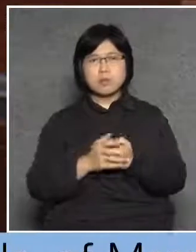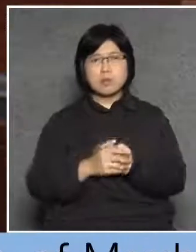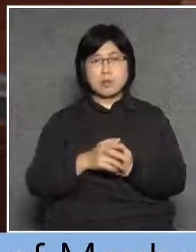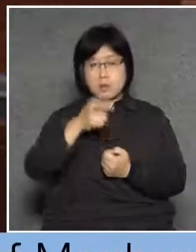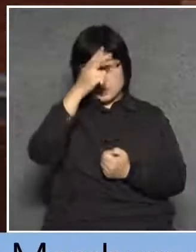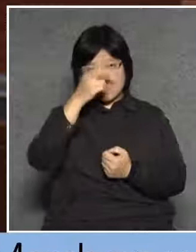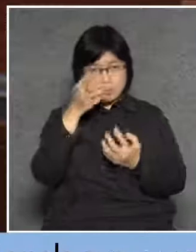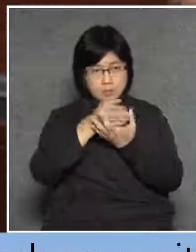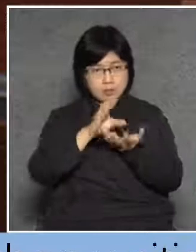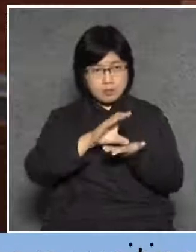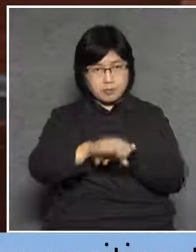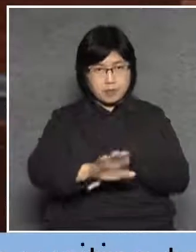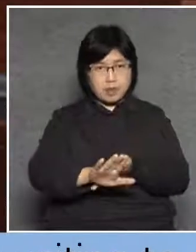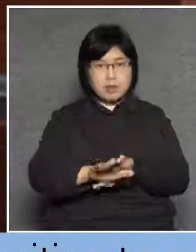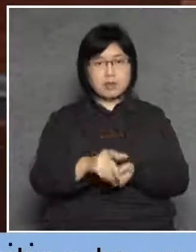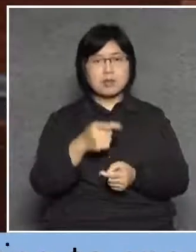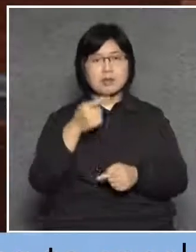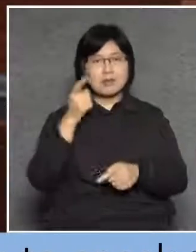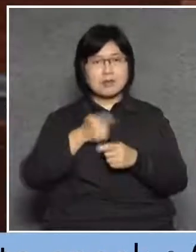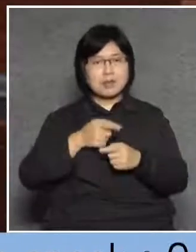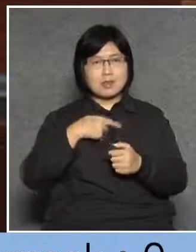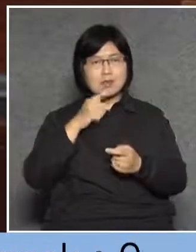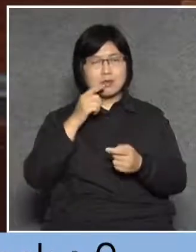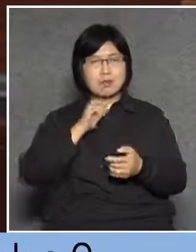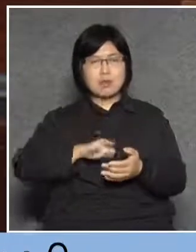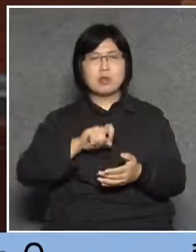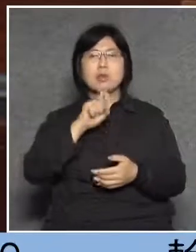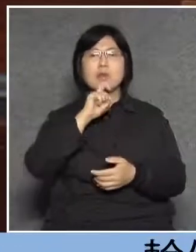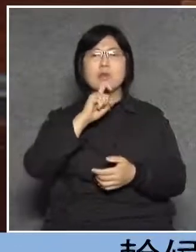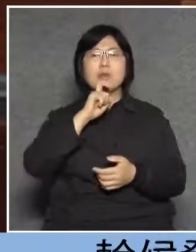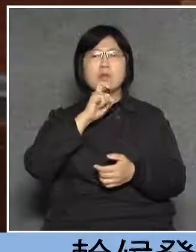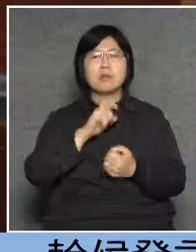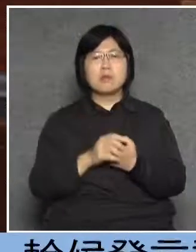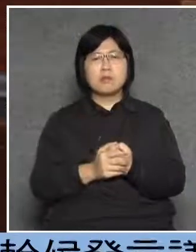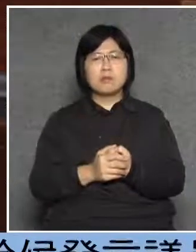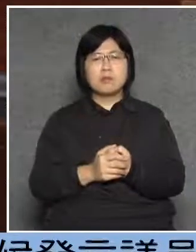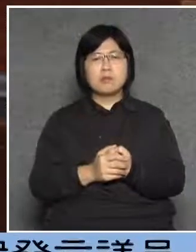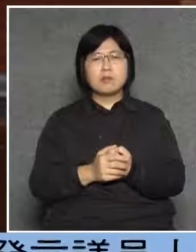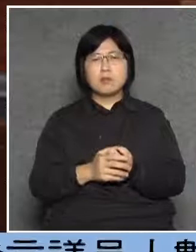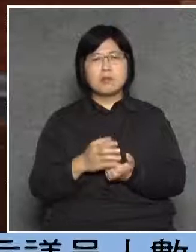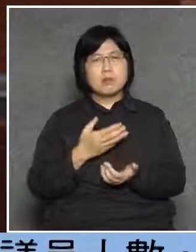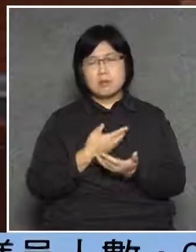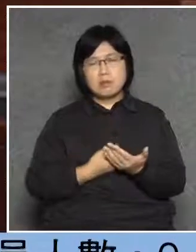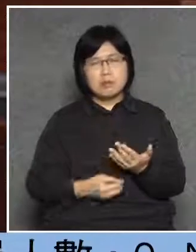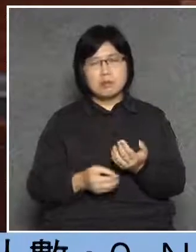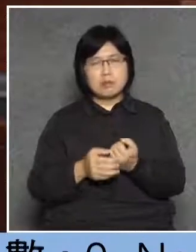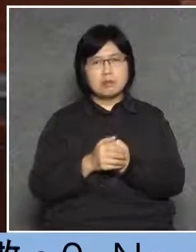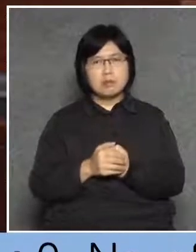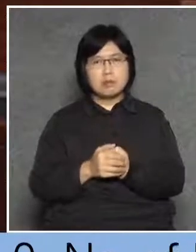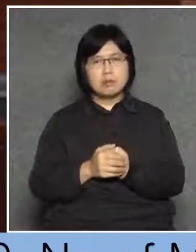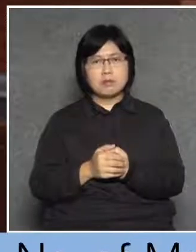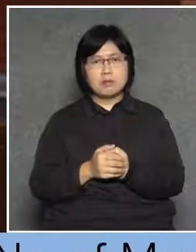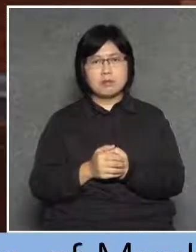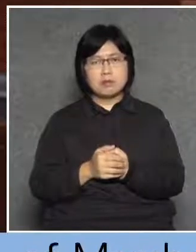府直接資助嘅，係更加冇人性啦。 所以很失望，即是